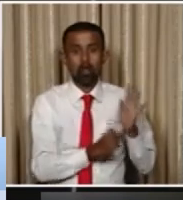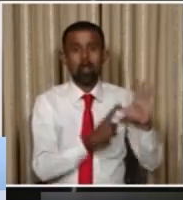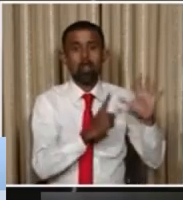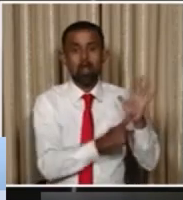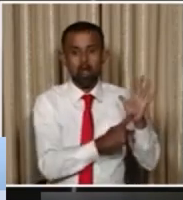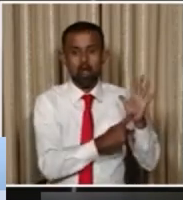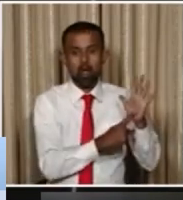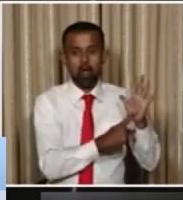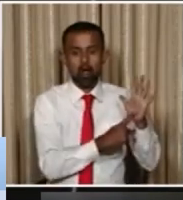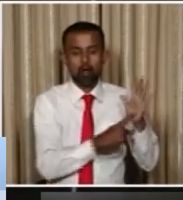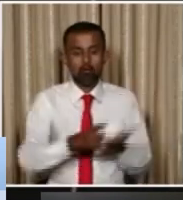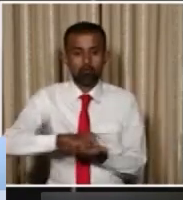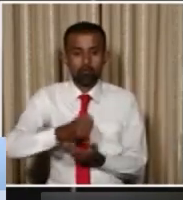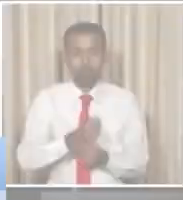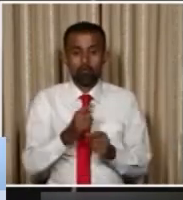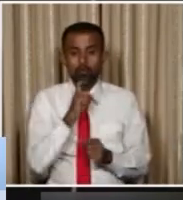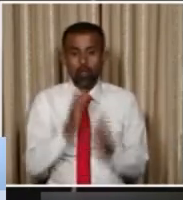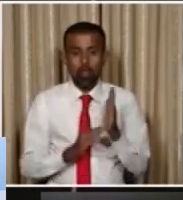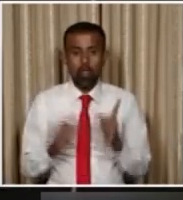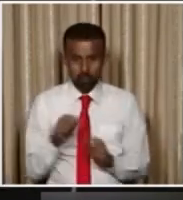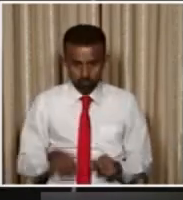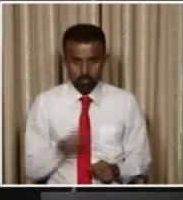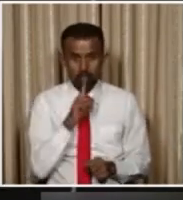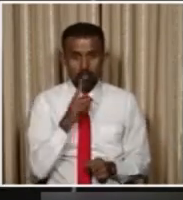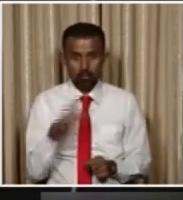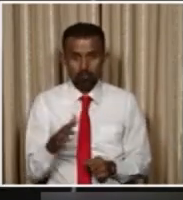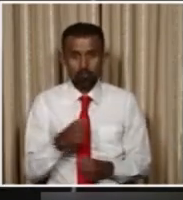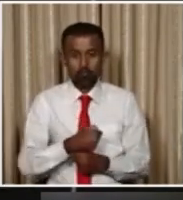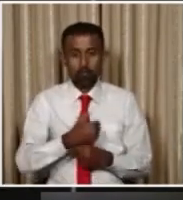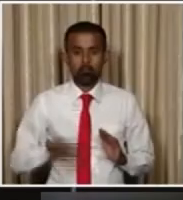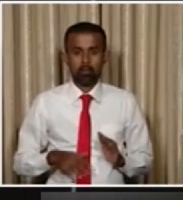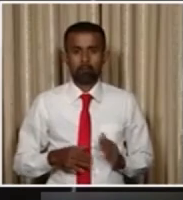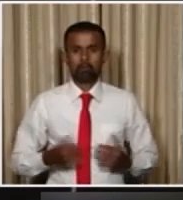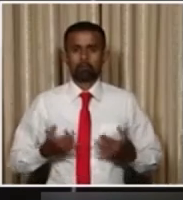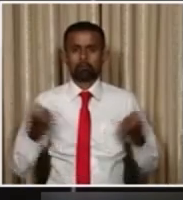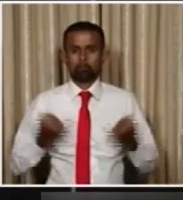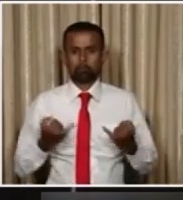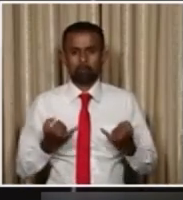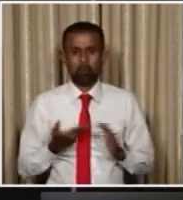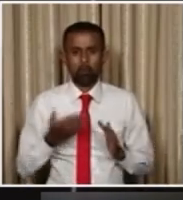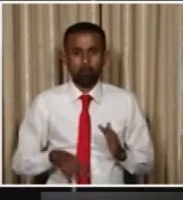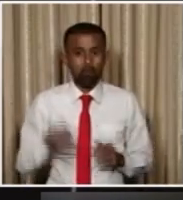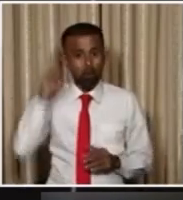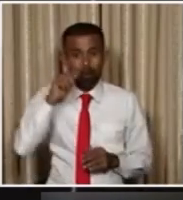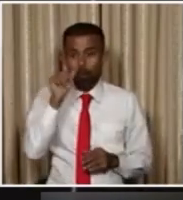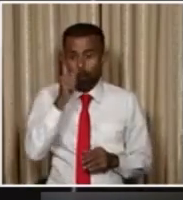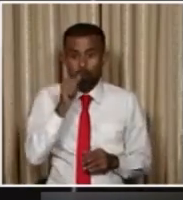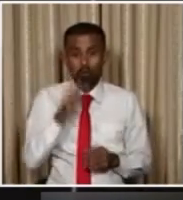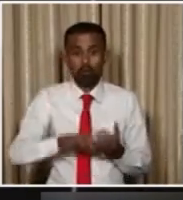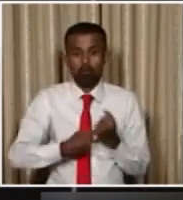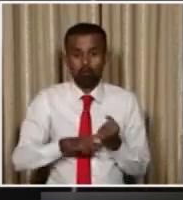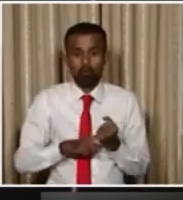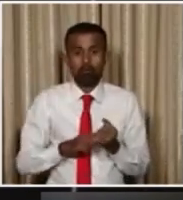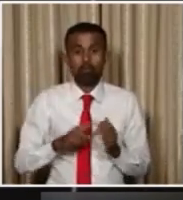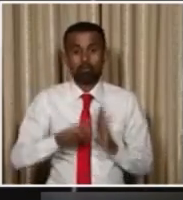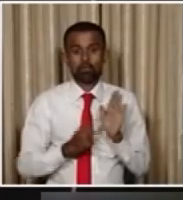කියලා. එතකොට මාලිමා ආණ්ඩුවේ අධිකරණ ඇමති තමයි මේ කියන්නේ. බලය විමධ්‍යගත කරනවායි කියන්නේ. කියලා. ඒ කියන්නේ අපේ ගමේ හරක් හොරා කසිප්පුකාරයා ගංජකාරයා තමයි මේ